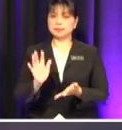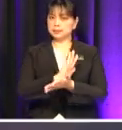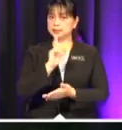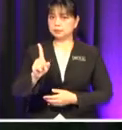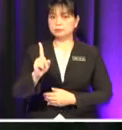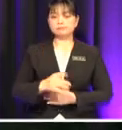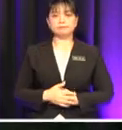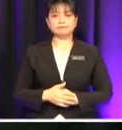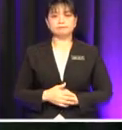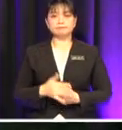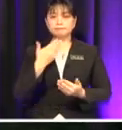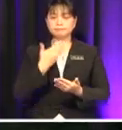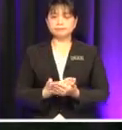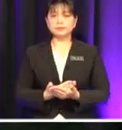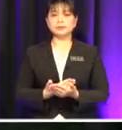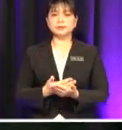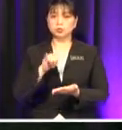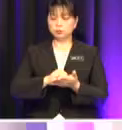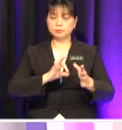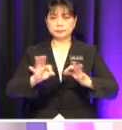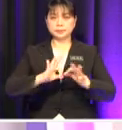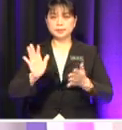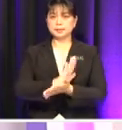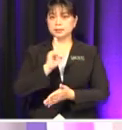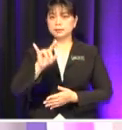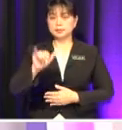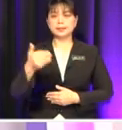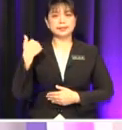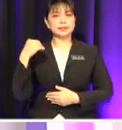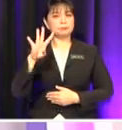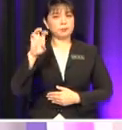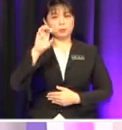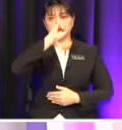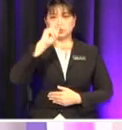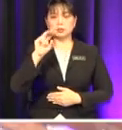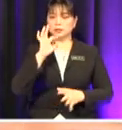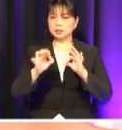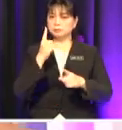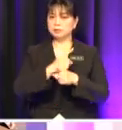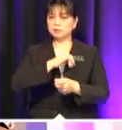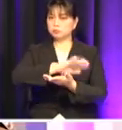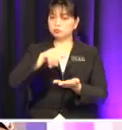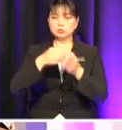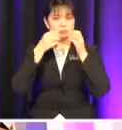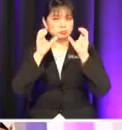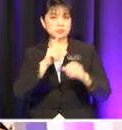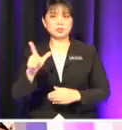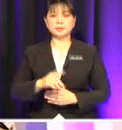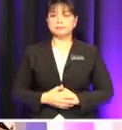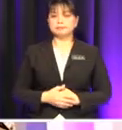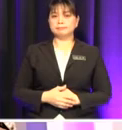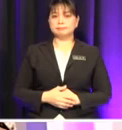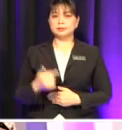Ivan baik penerangan berkaitan dengan soal kertas 1 yang mengandung 40 Soalnya kalau Betul semua Cemerlang Keputusan anda nanti Oke